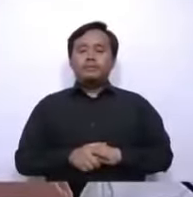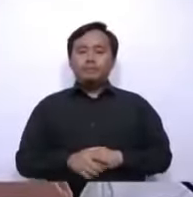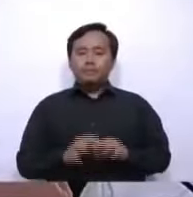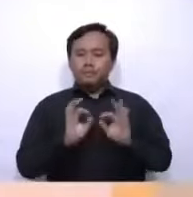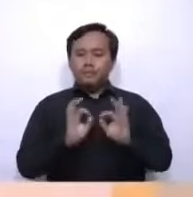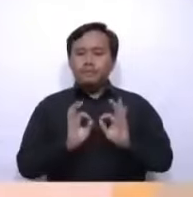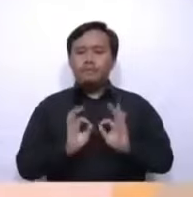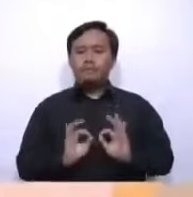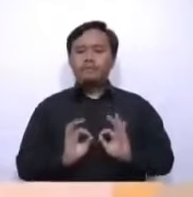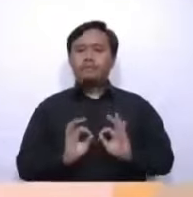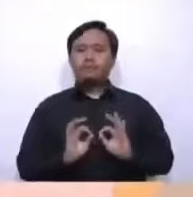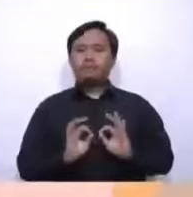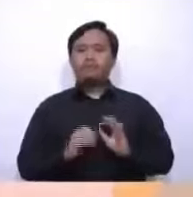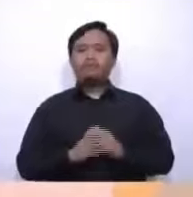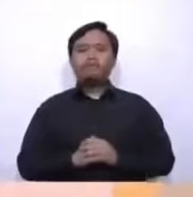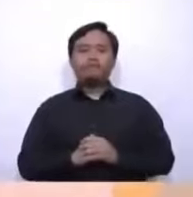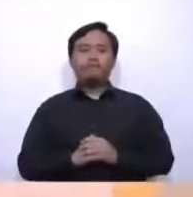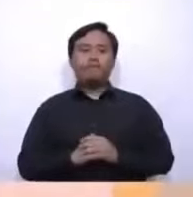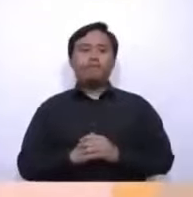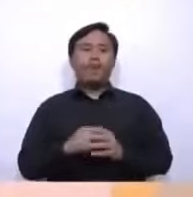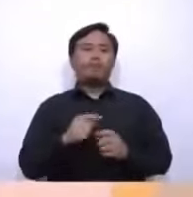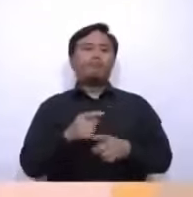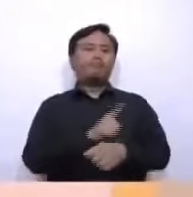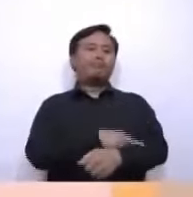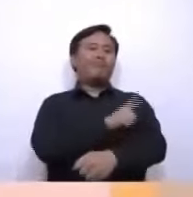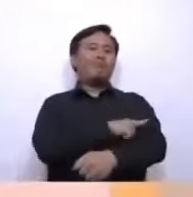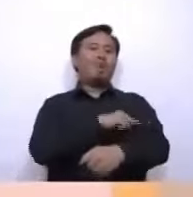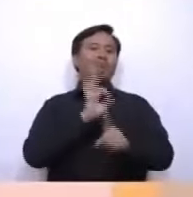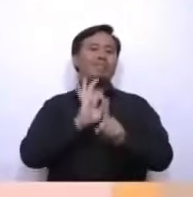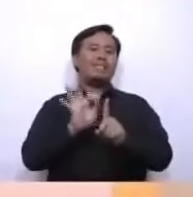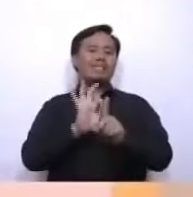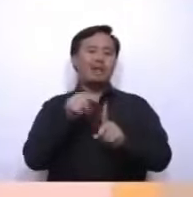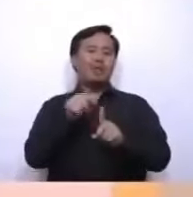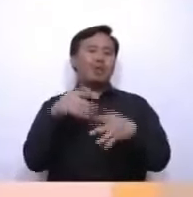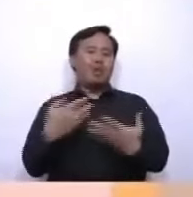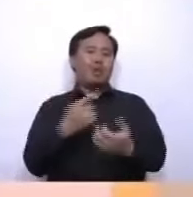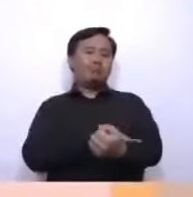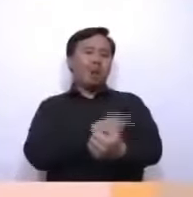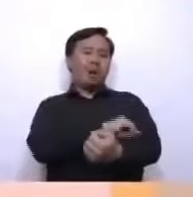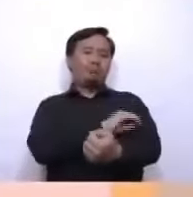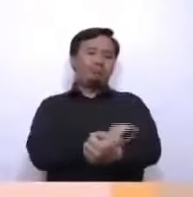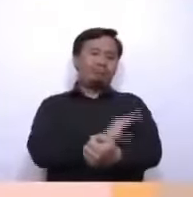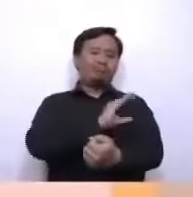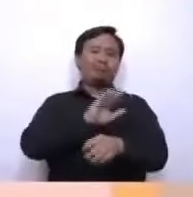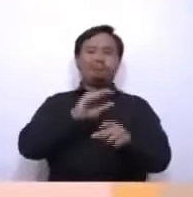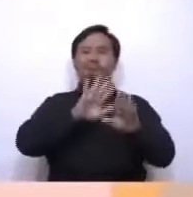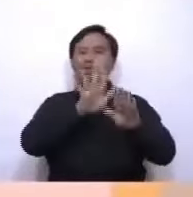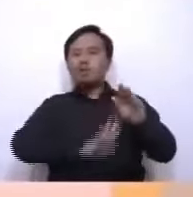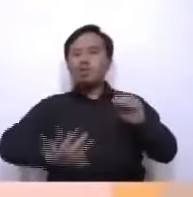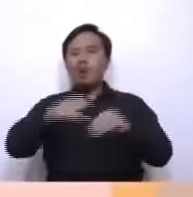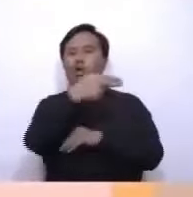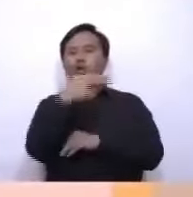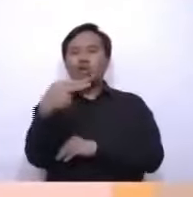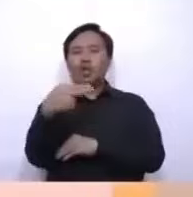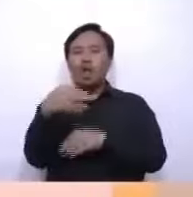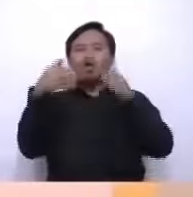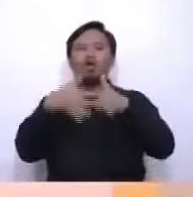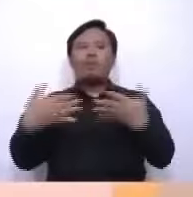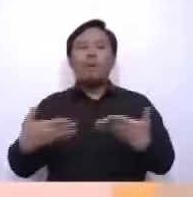Baik. Talent digital adalah sebuah bakat bagi seluruh warga Indonesia, terutama generasi